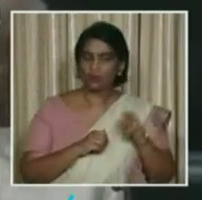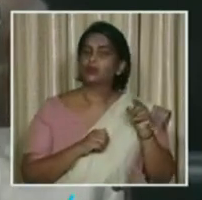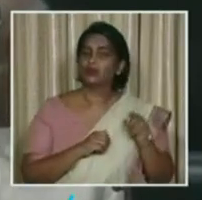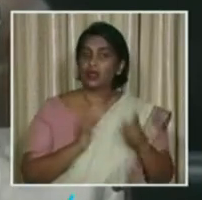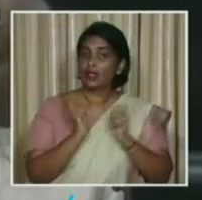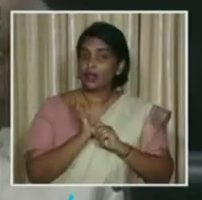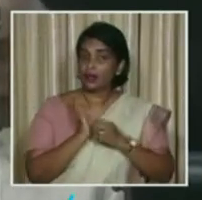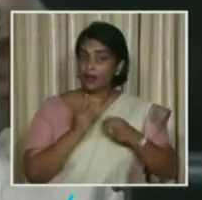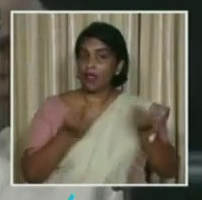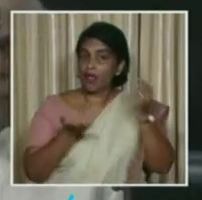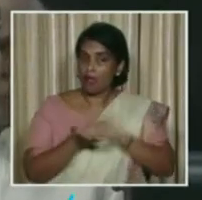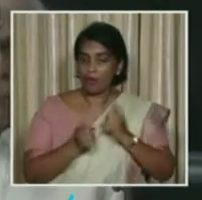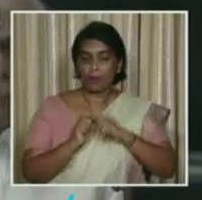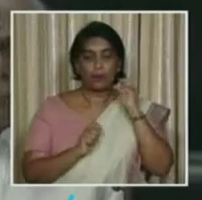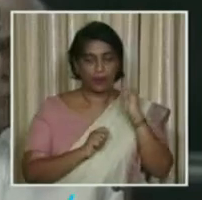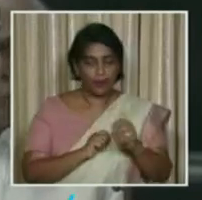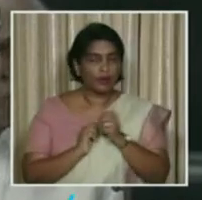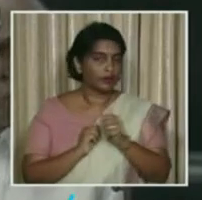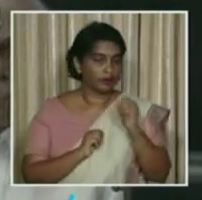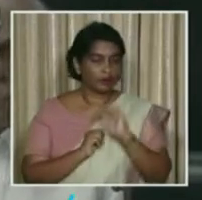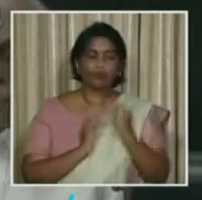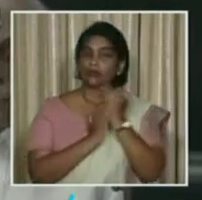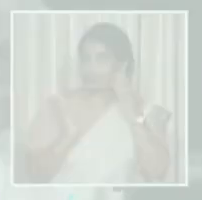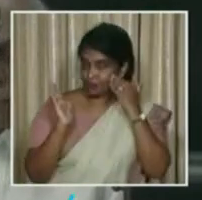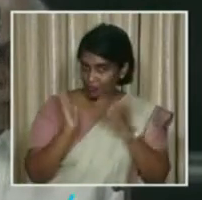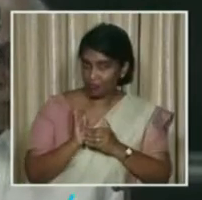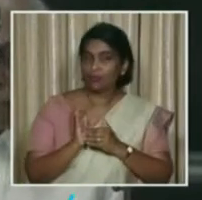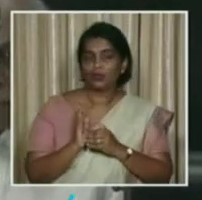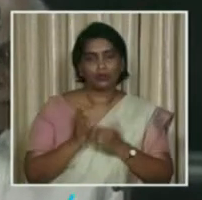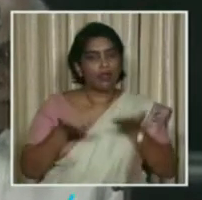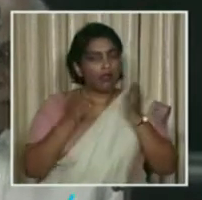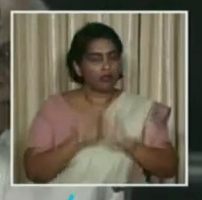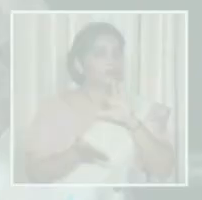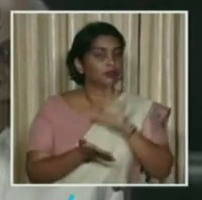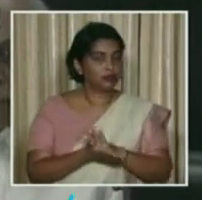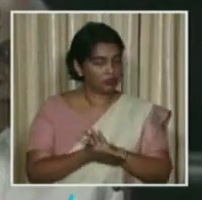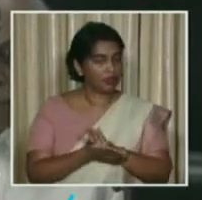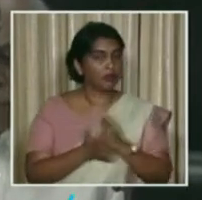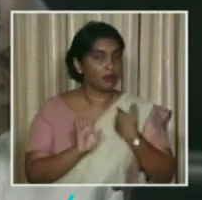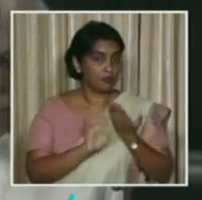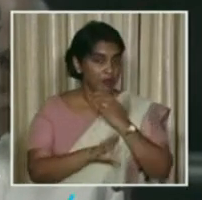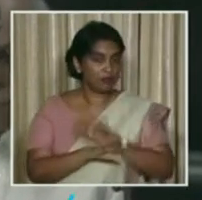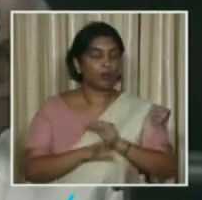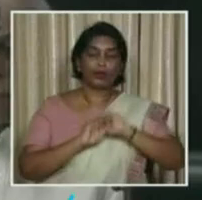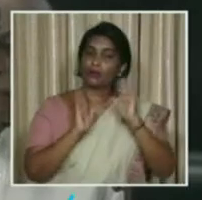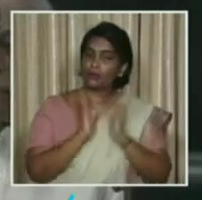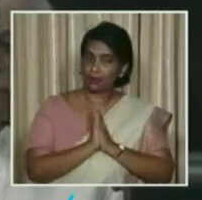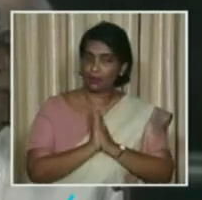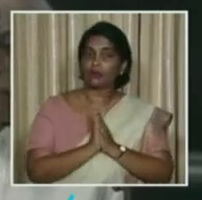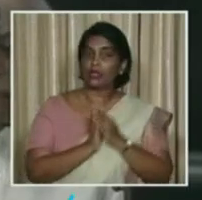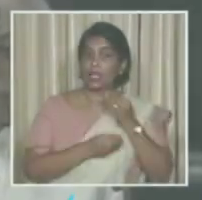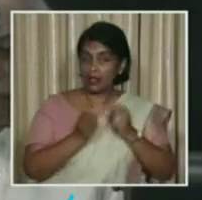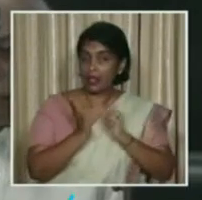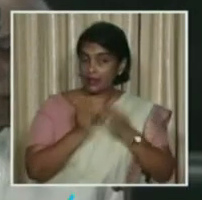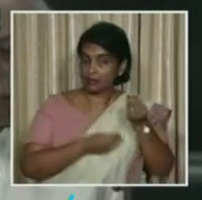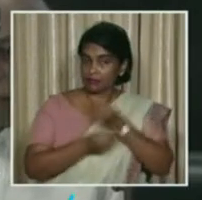ණය ආපසු ගෙවීම සම්බන්ධයෙන් ඇති කරගන්නා කොන්දේසි පිළිබඳ අවසන් තීරණ ගැනීමට පෙර ආතුව සියලු දෝපාර්ශ්වීය ණය